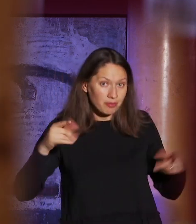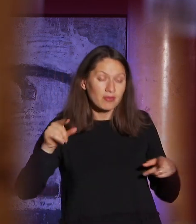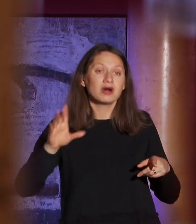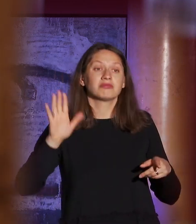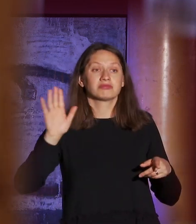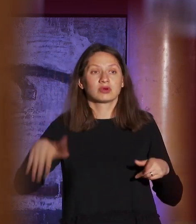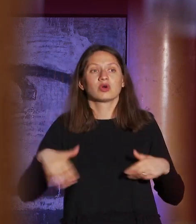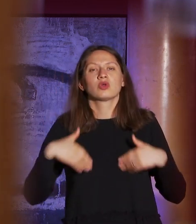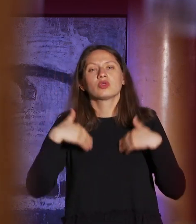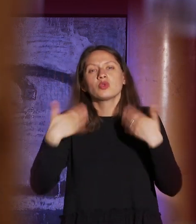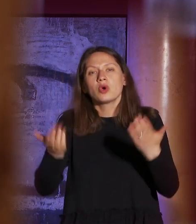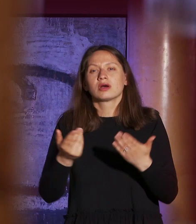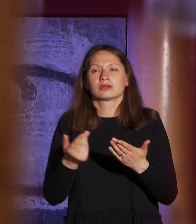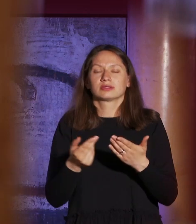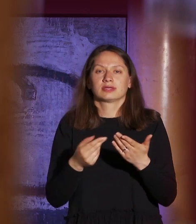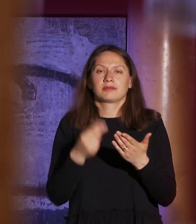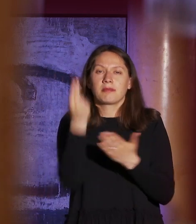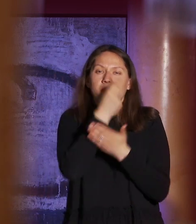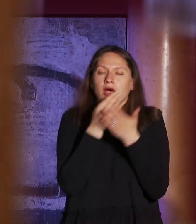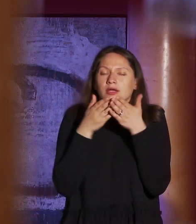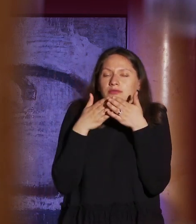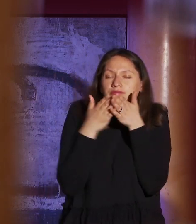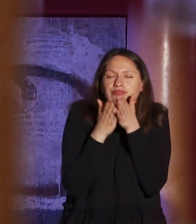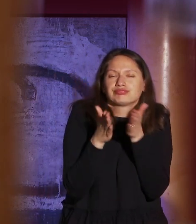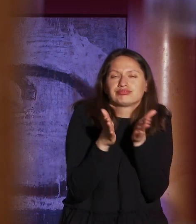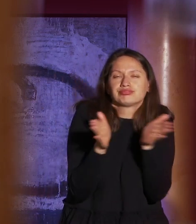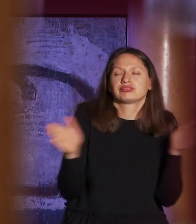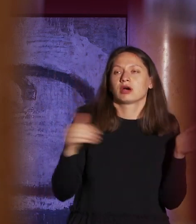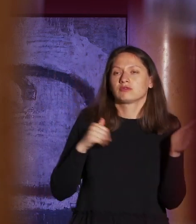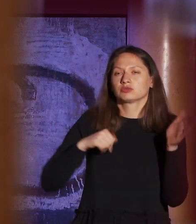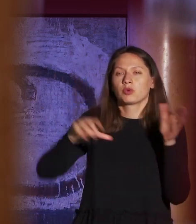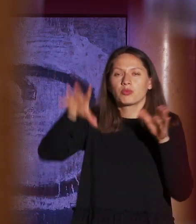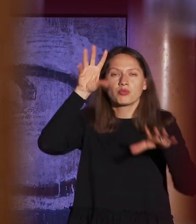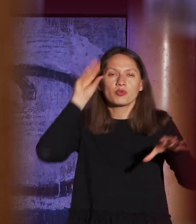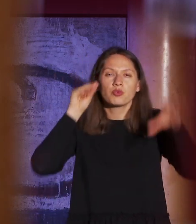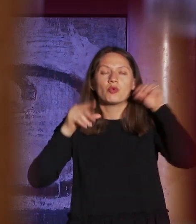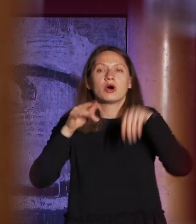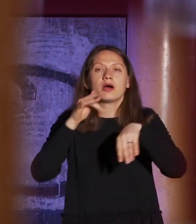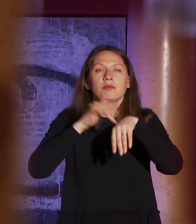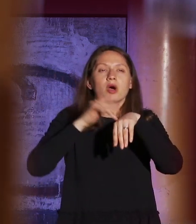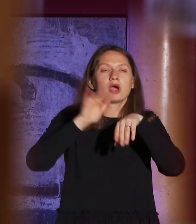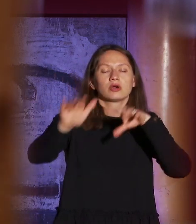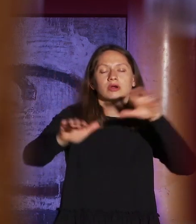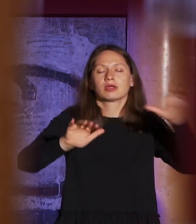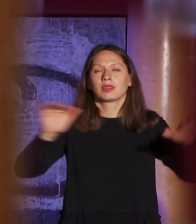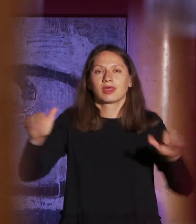tuos meno horizontus ir tas galimybės patirti pojūčių paveikslus, pavyzdžiui,